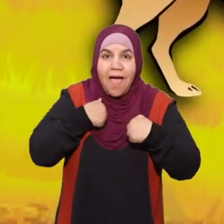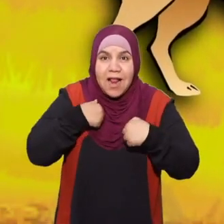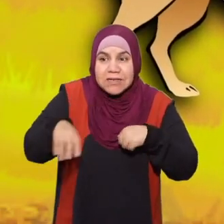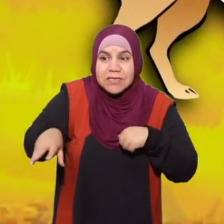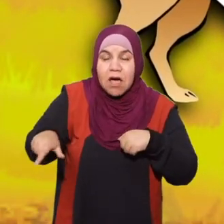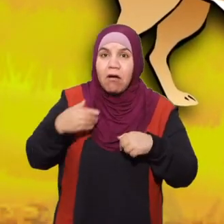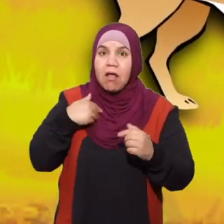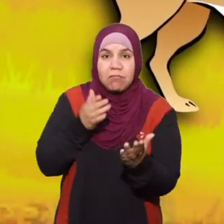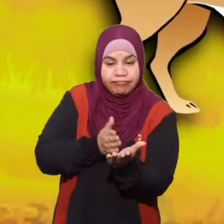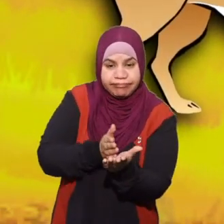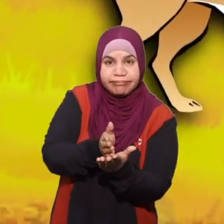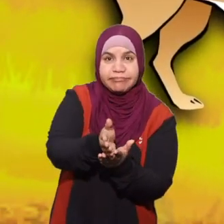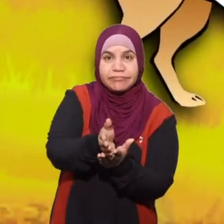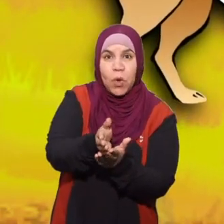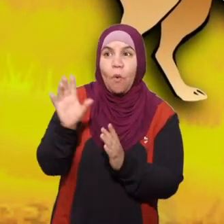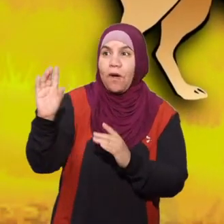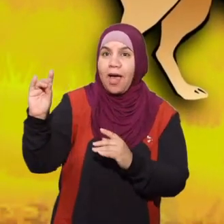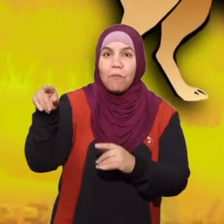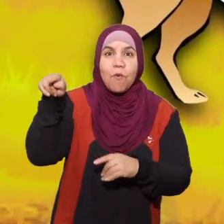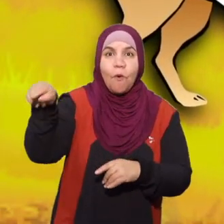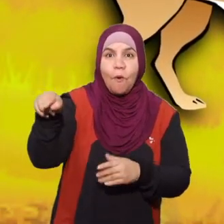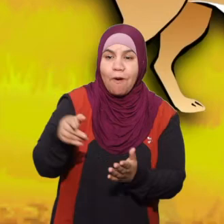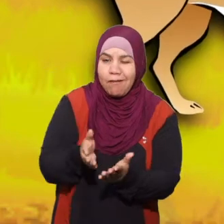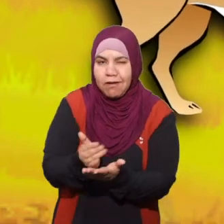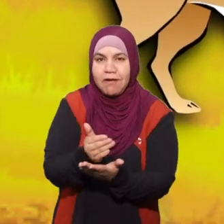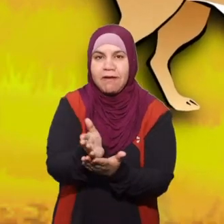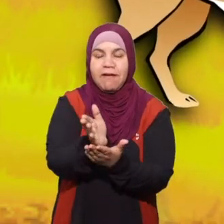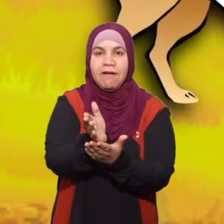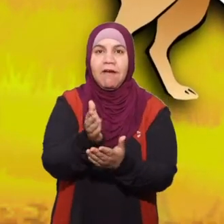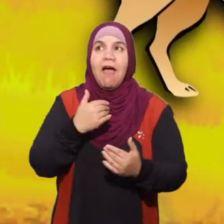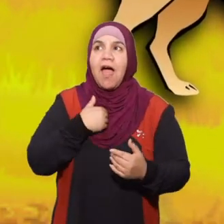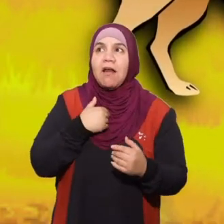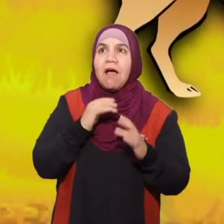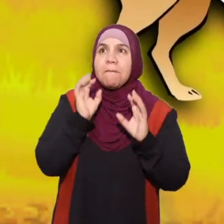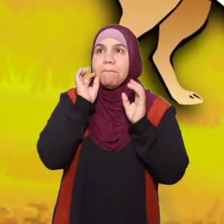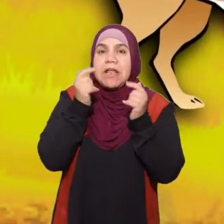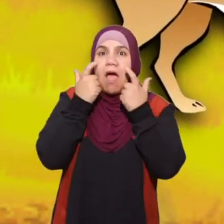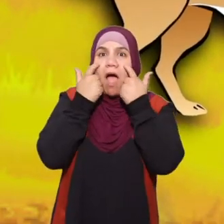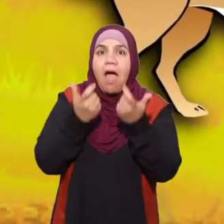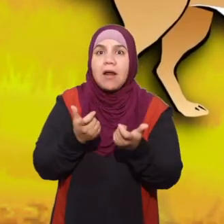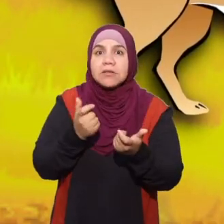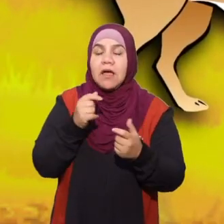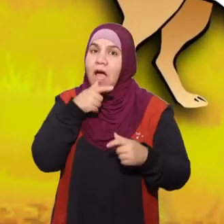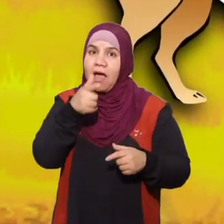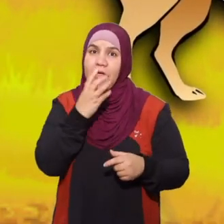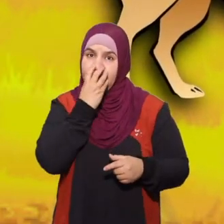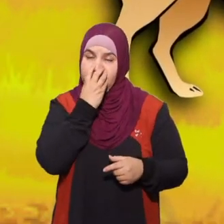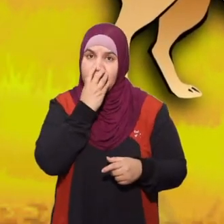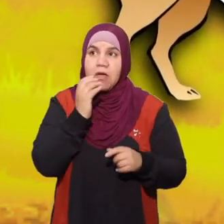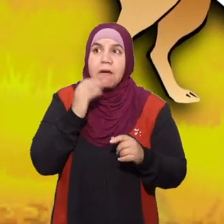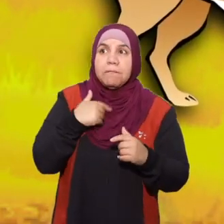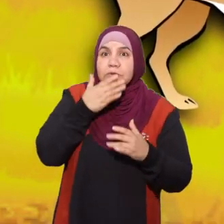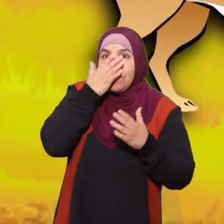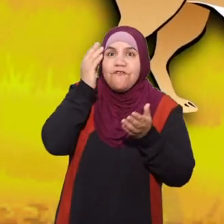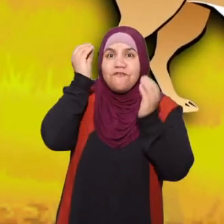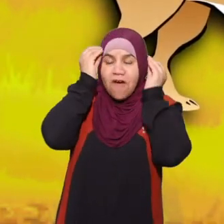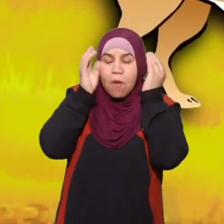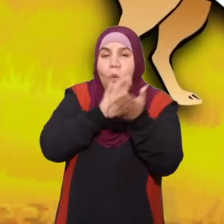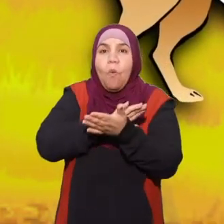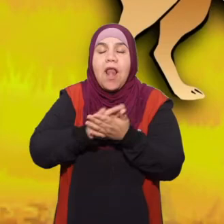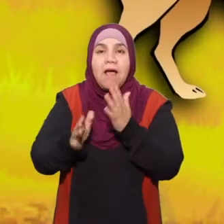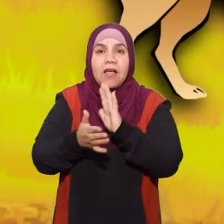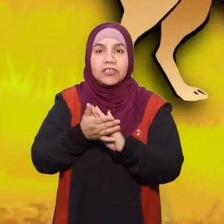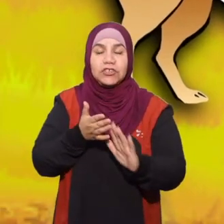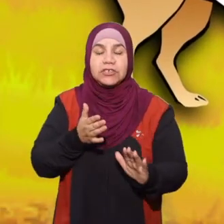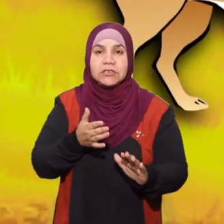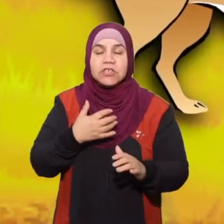قاله الكلب لصاحبه. لم أعد أعرف من هو الحارس ومن هو السارق، لم أعد أفهم